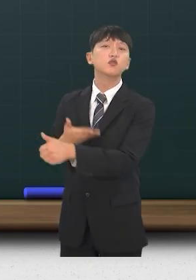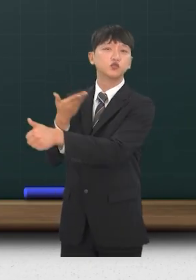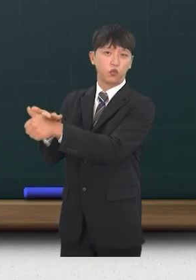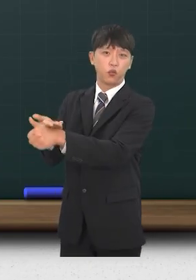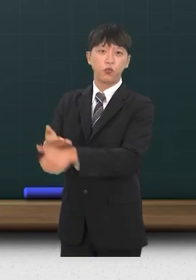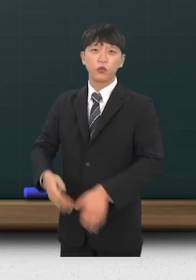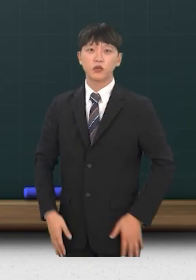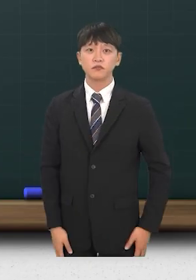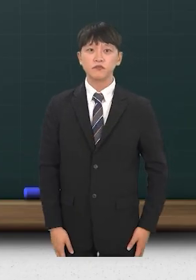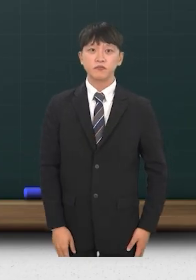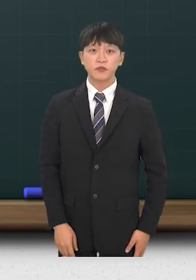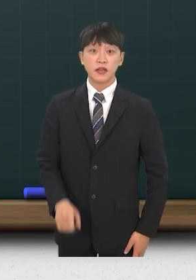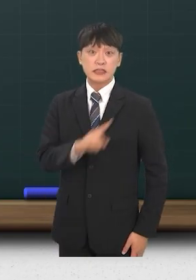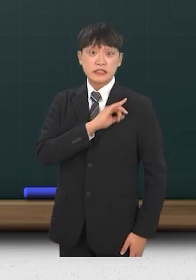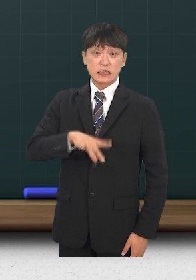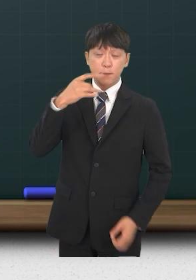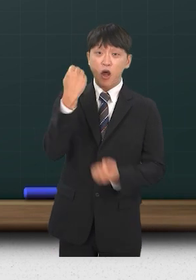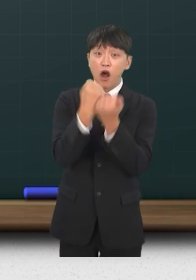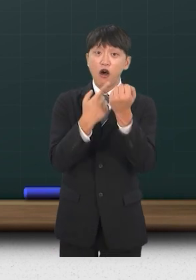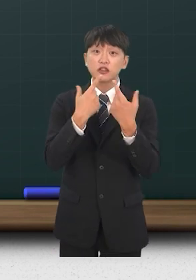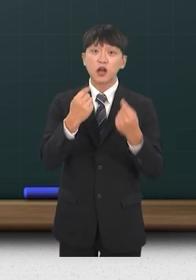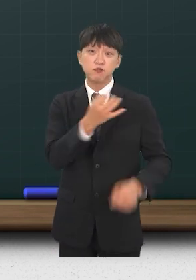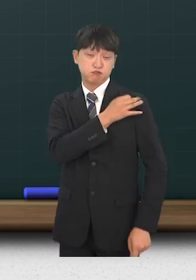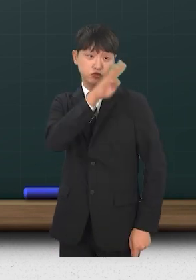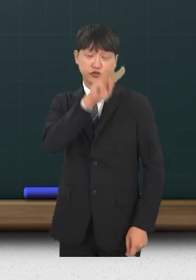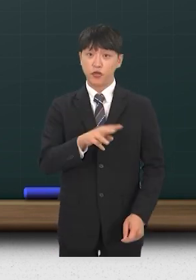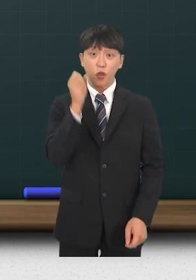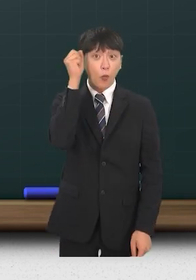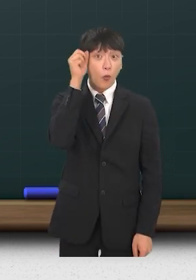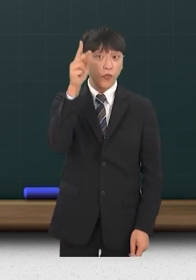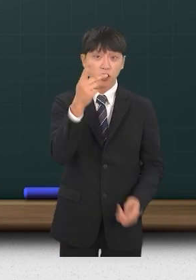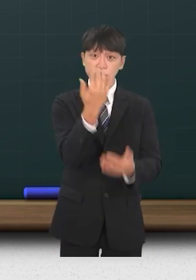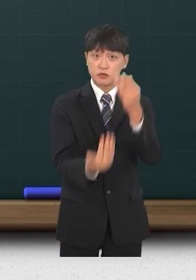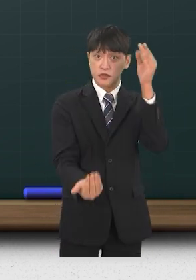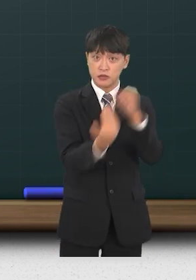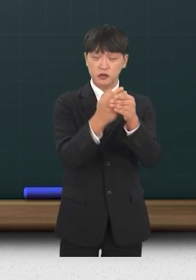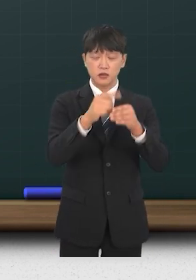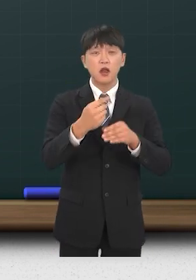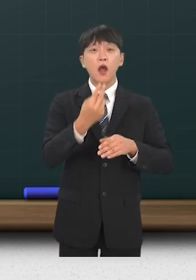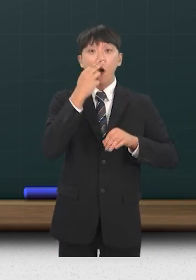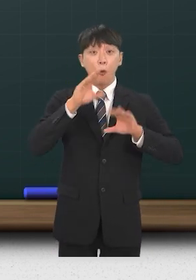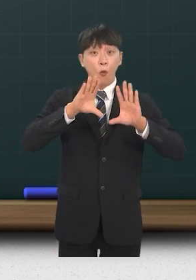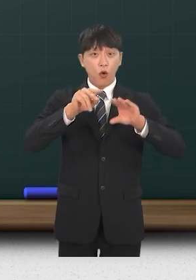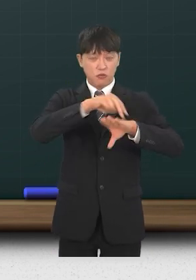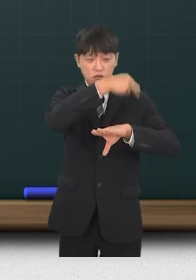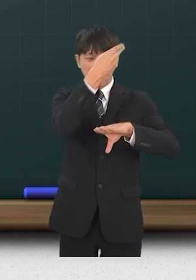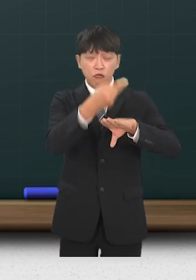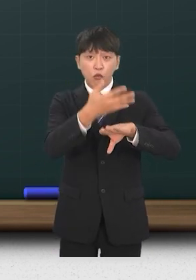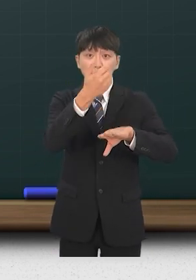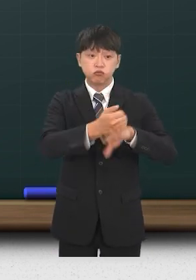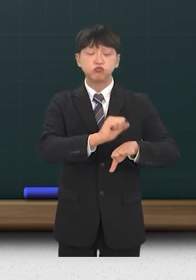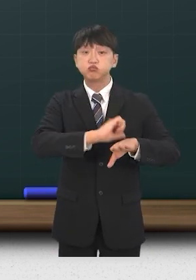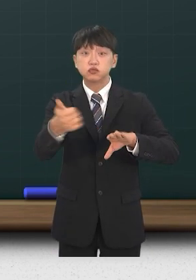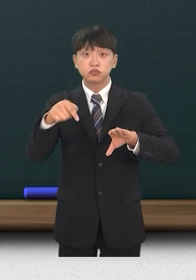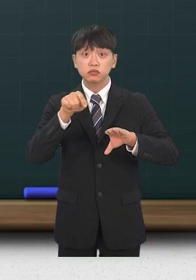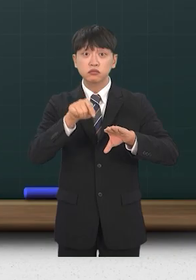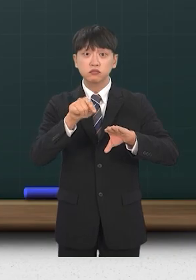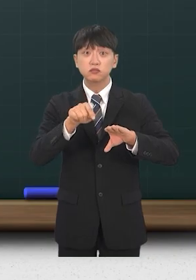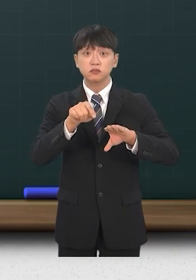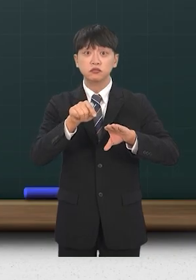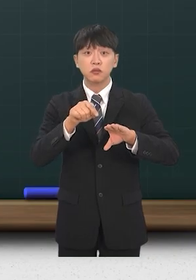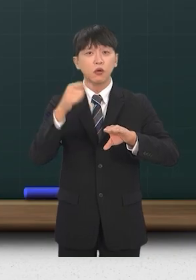않고 계단을 통해 안전하게 대피. 젖은 수건과 담요를 활용해 코와 입을 막아 대피합니다. 네